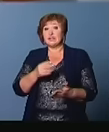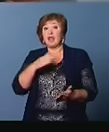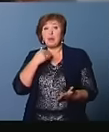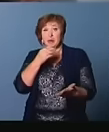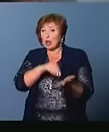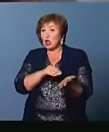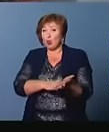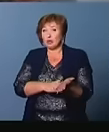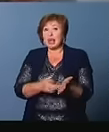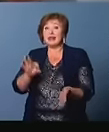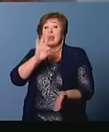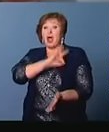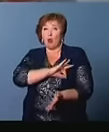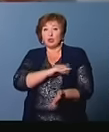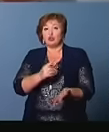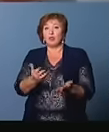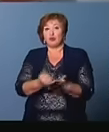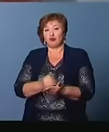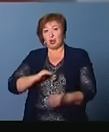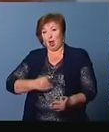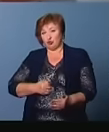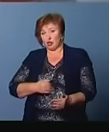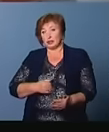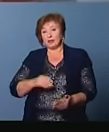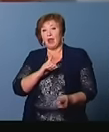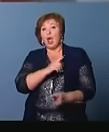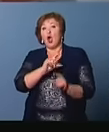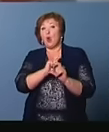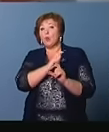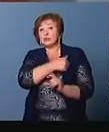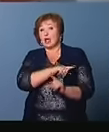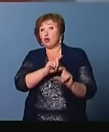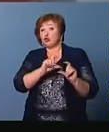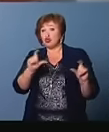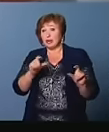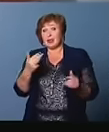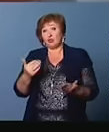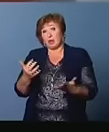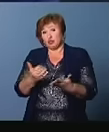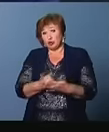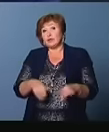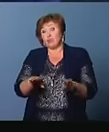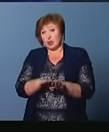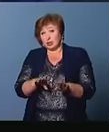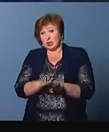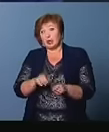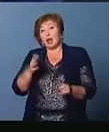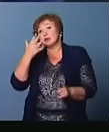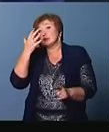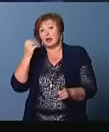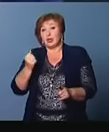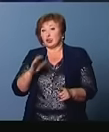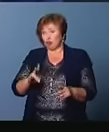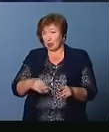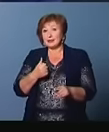указал доход, который он получил от частного образовательного учреждения. А такая забывчивость по закону – это основание для